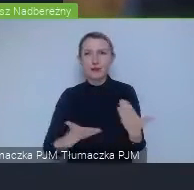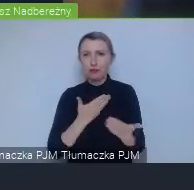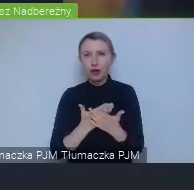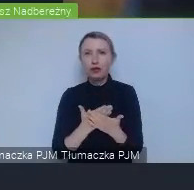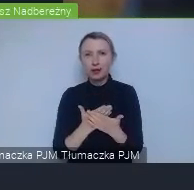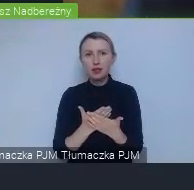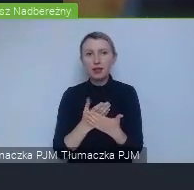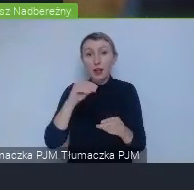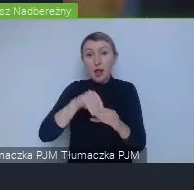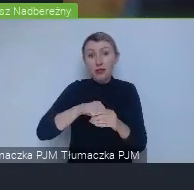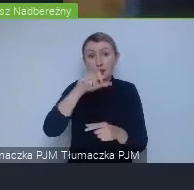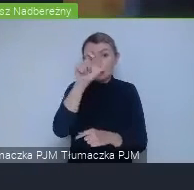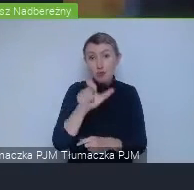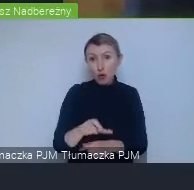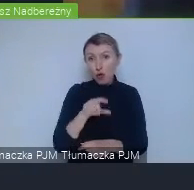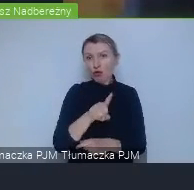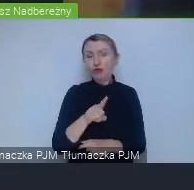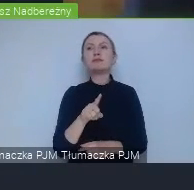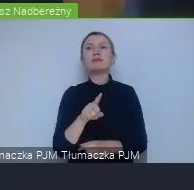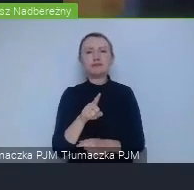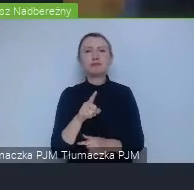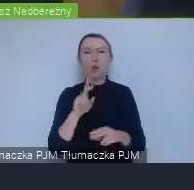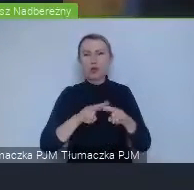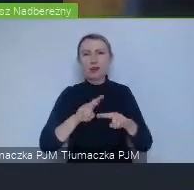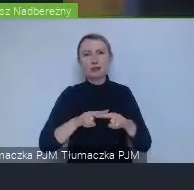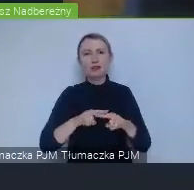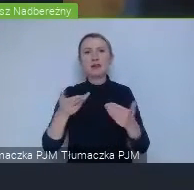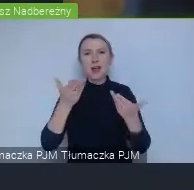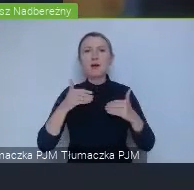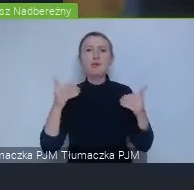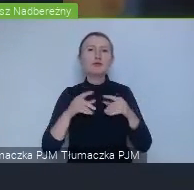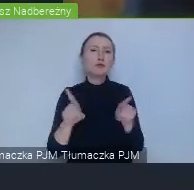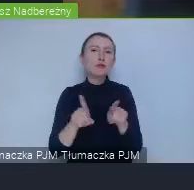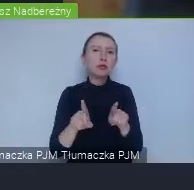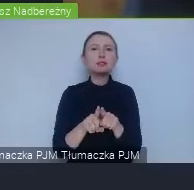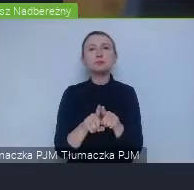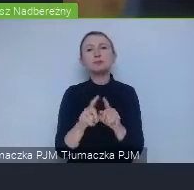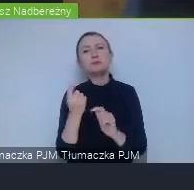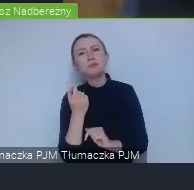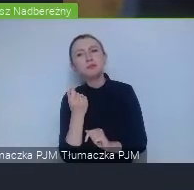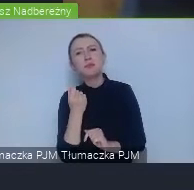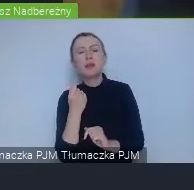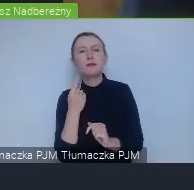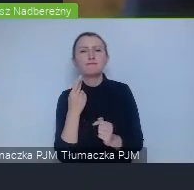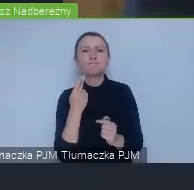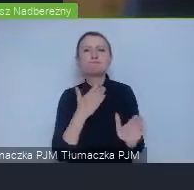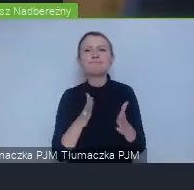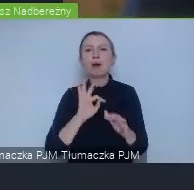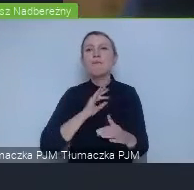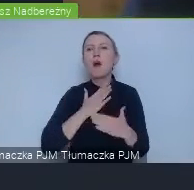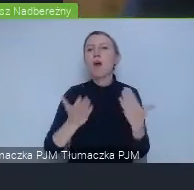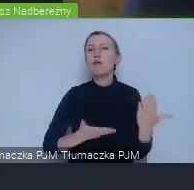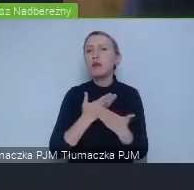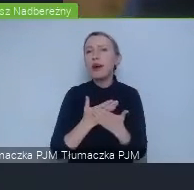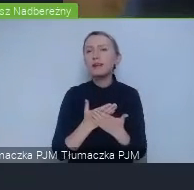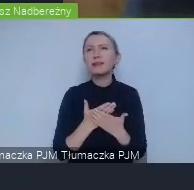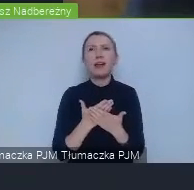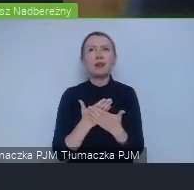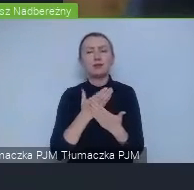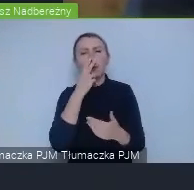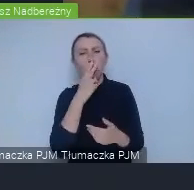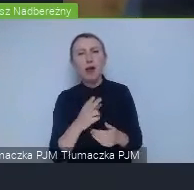tych inwestorów, więc to narzędzie pozwala nam również w pewien sposób profilować swoją ofertę, zwrócić uwagę na